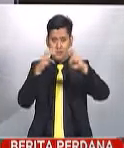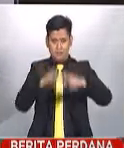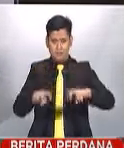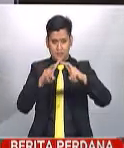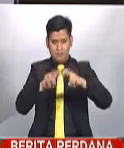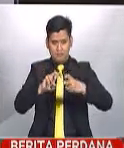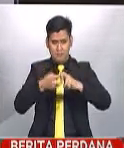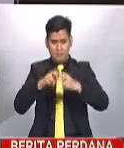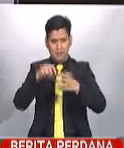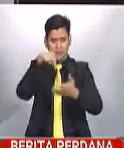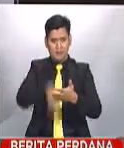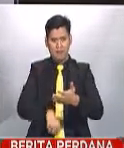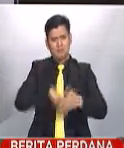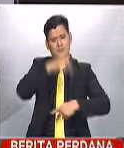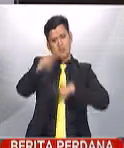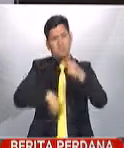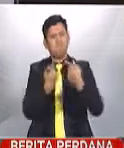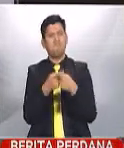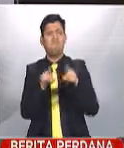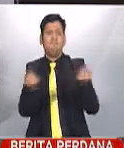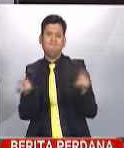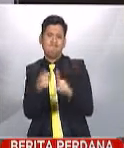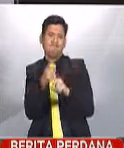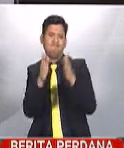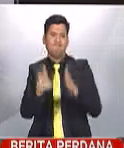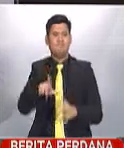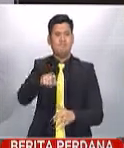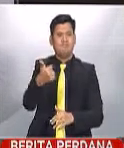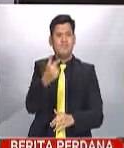that affects Malaysia alone. This is a problem which